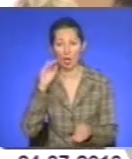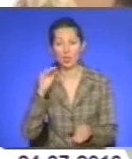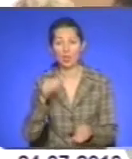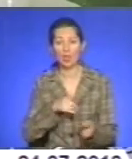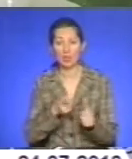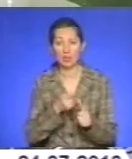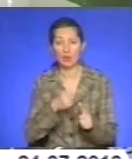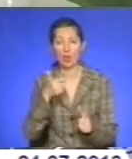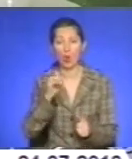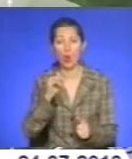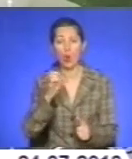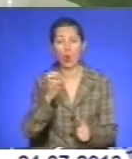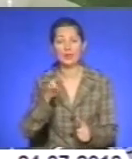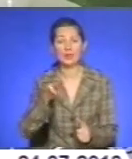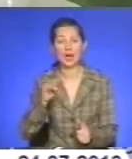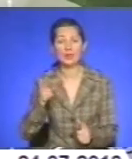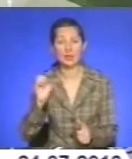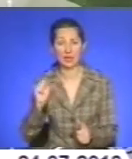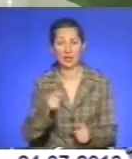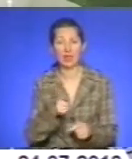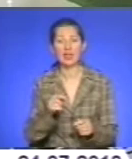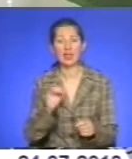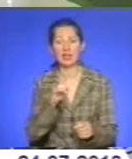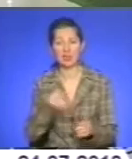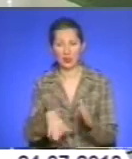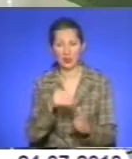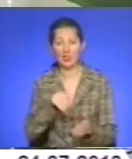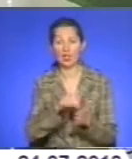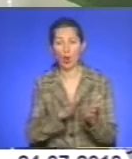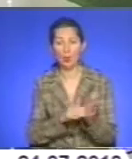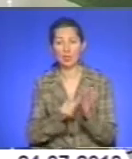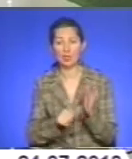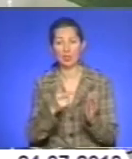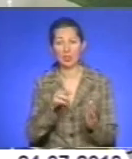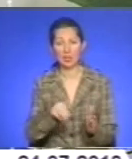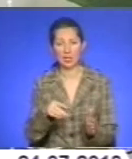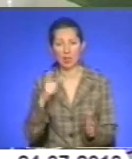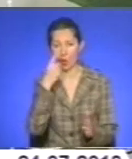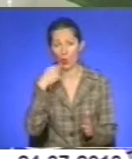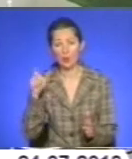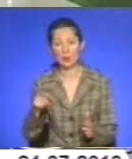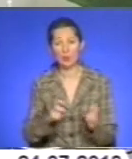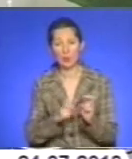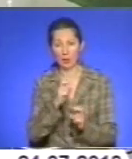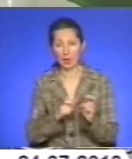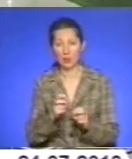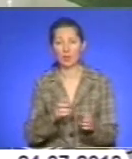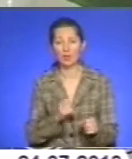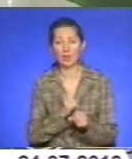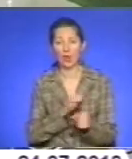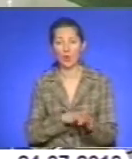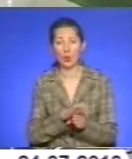Гусятинський. Із взятих на облік 2065 фізичних осіб-підприємців здійснюють діяльність на загальній системі